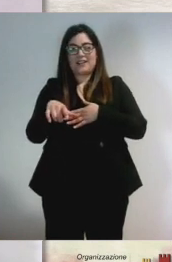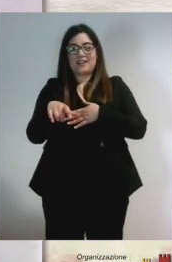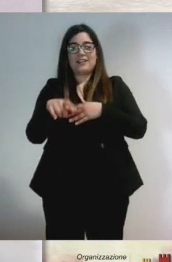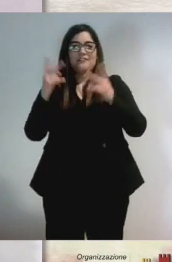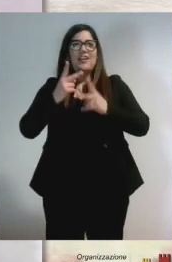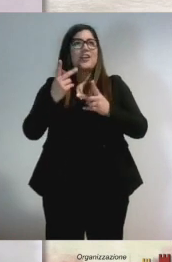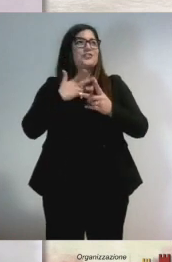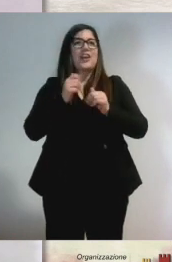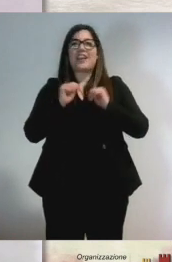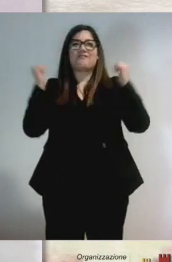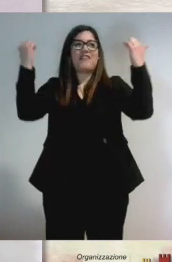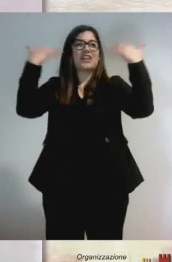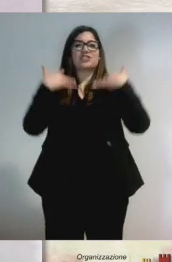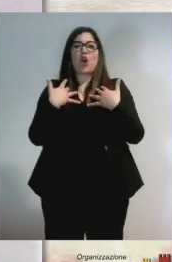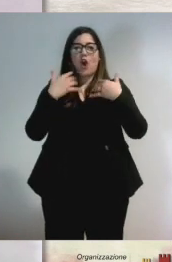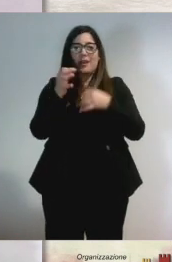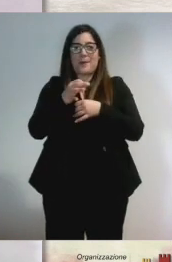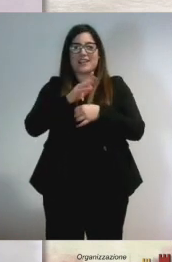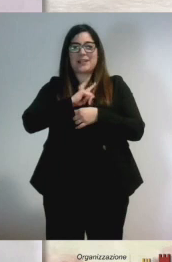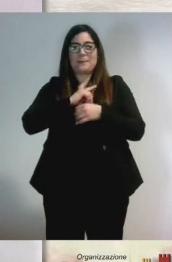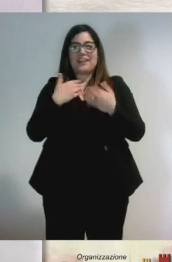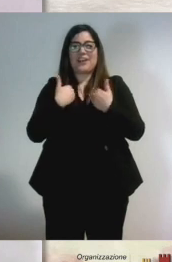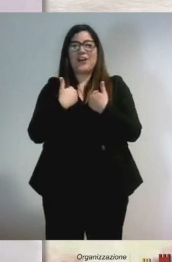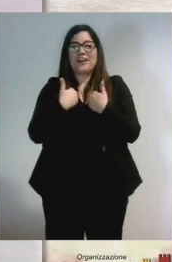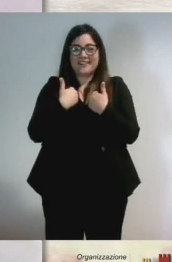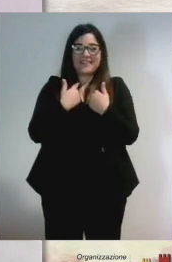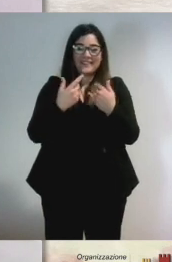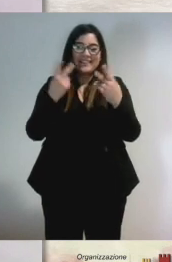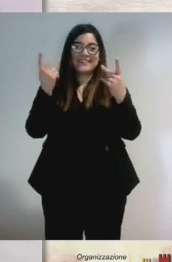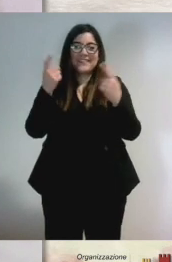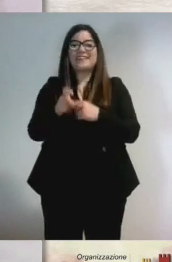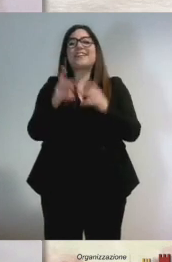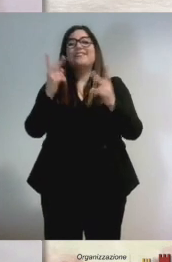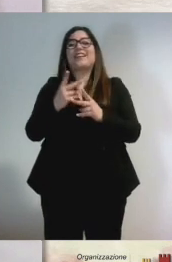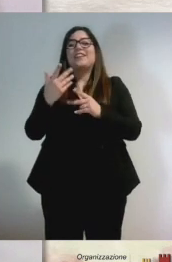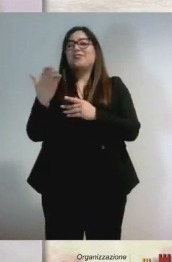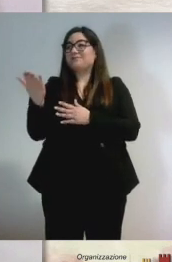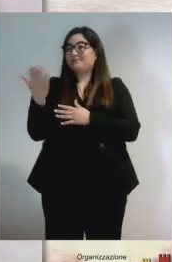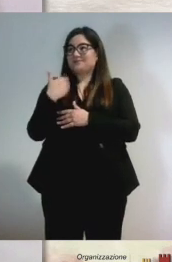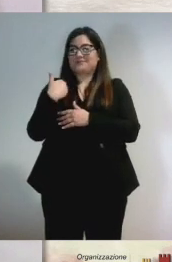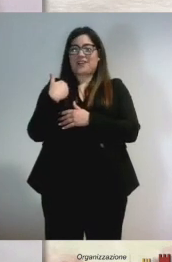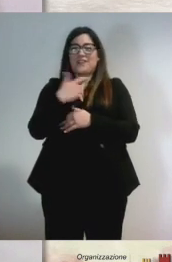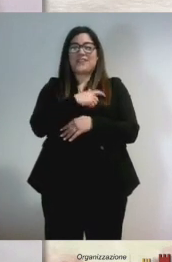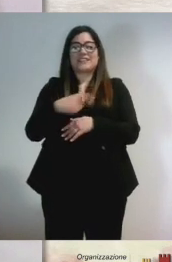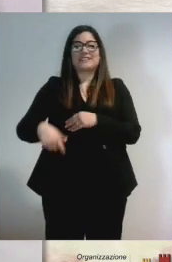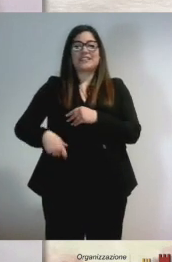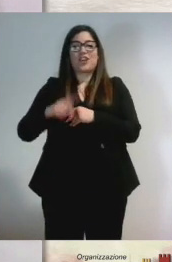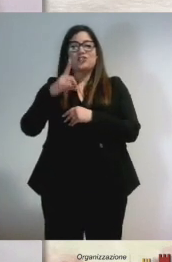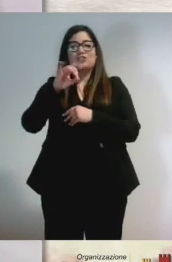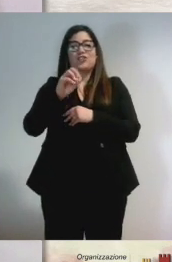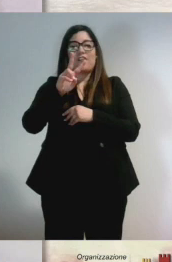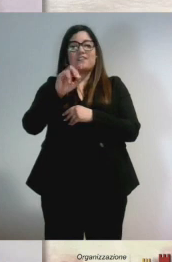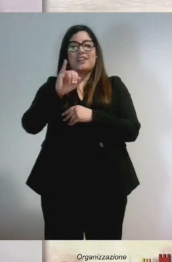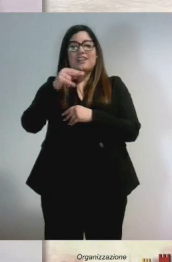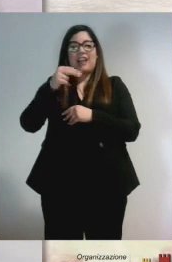e festeggeremo il forsamo a Giovinazzo proprio perché è diventato sindaco di Giovinazzo un ragazzo che viene dal forza almeno